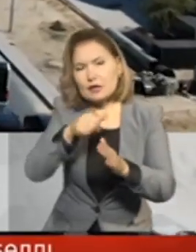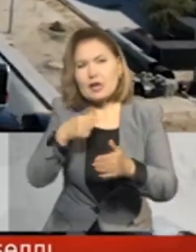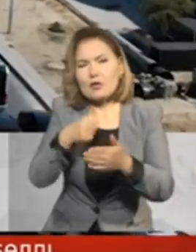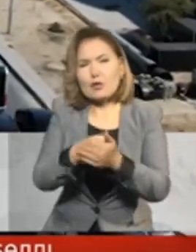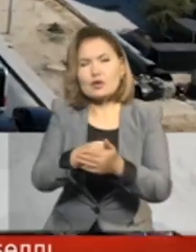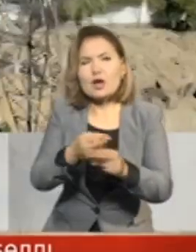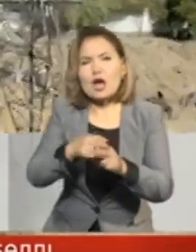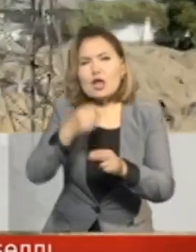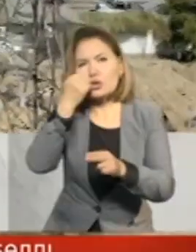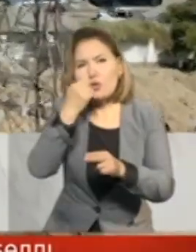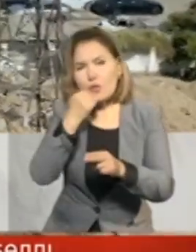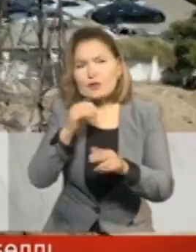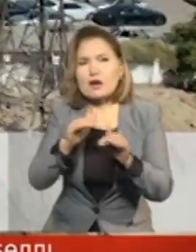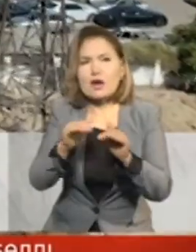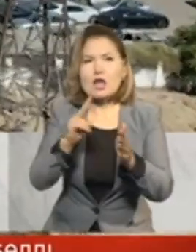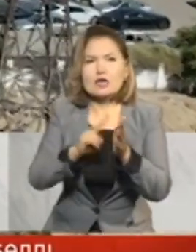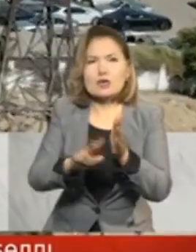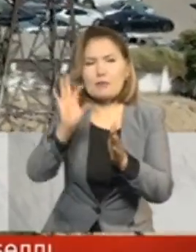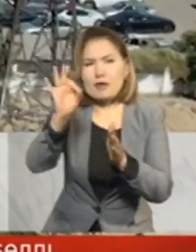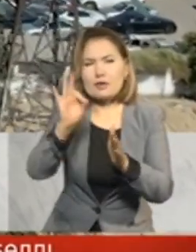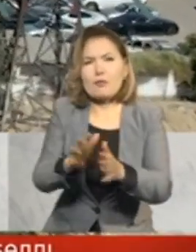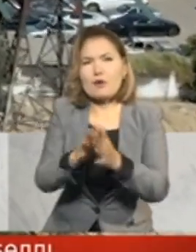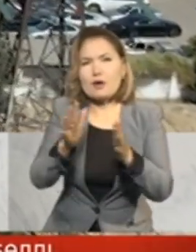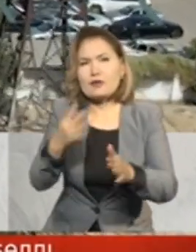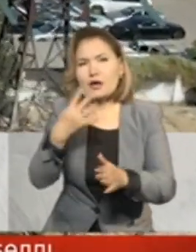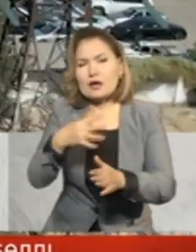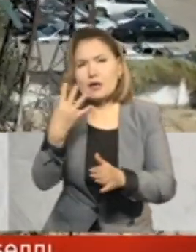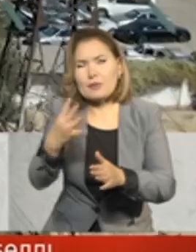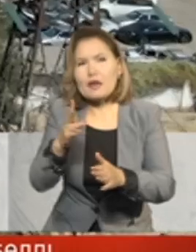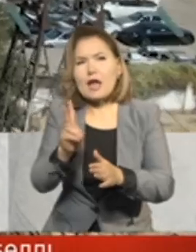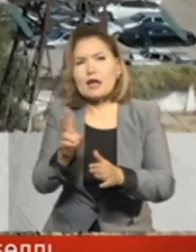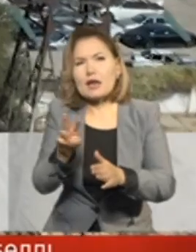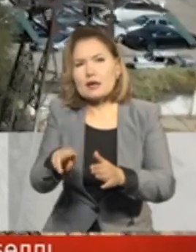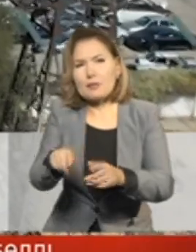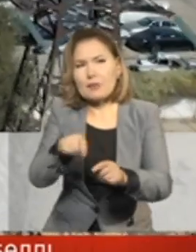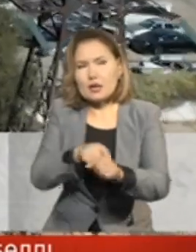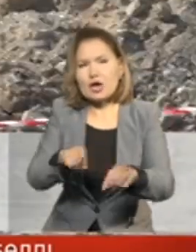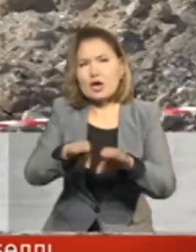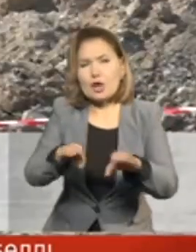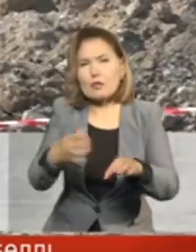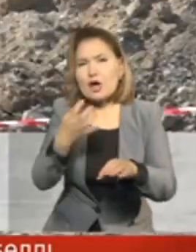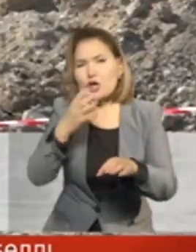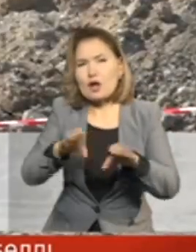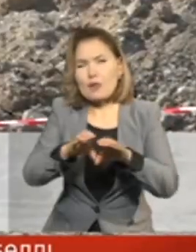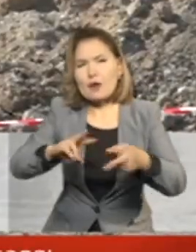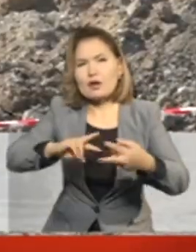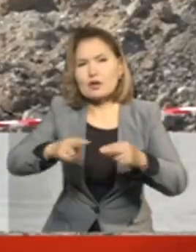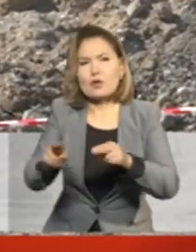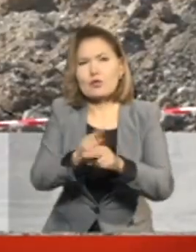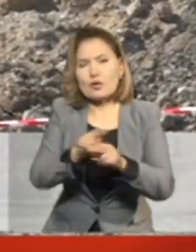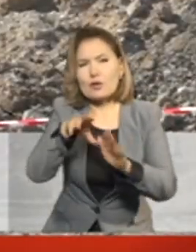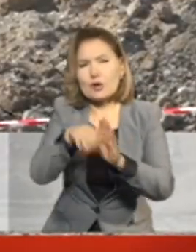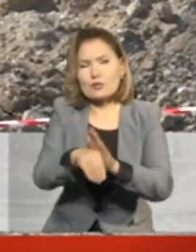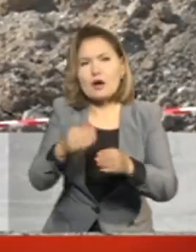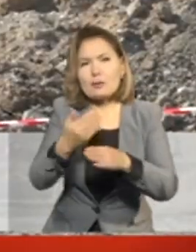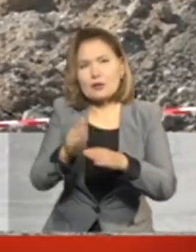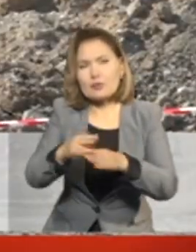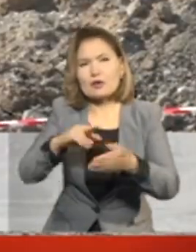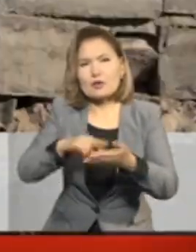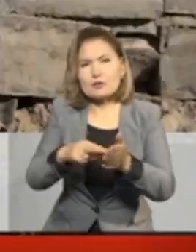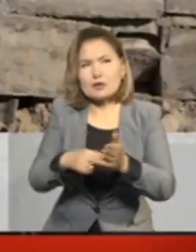дейін тозу деңгейі 75%-дан асатын 44 шақырым магистральды жылу құбырын кезең-кезең мен ауыстыру